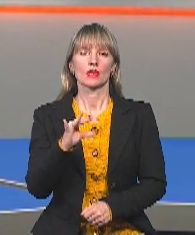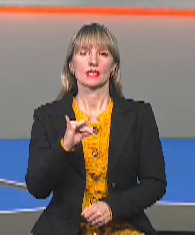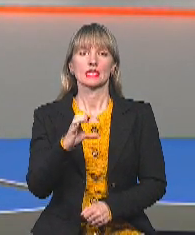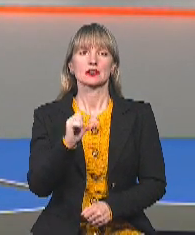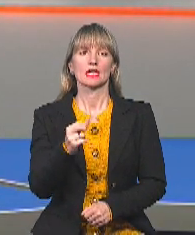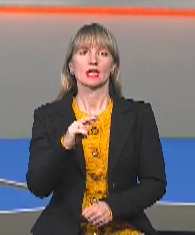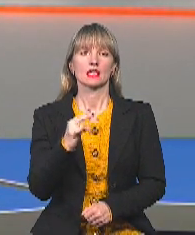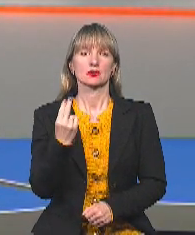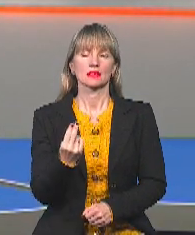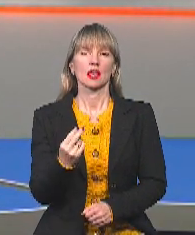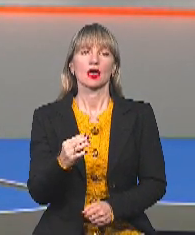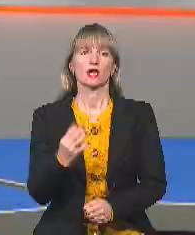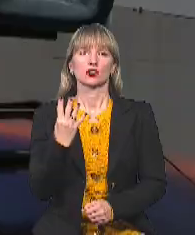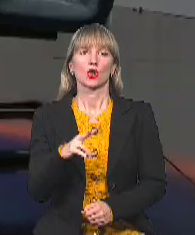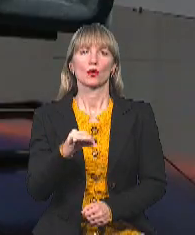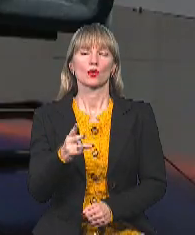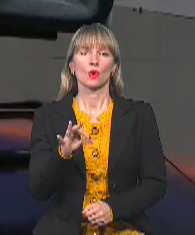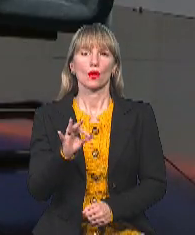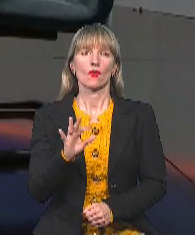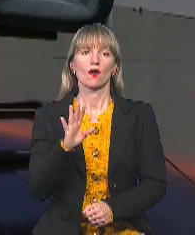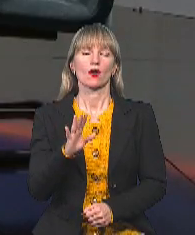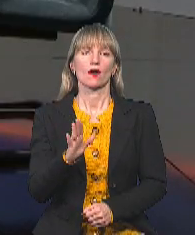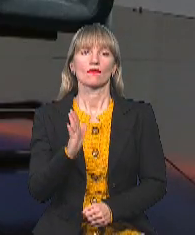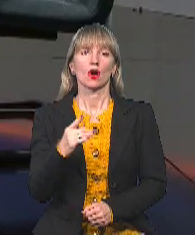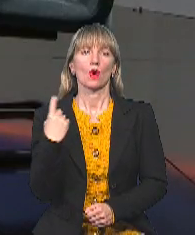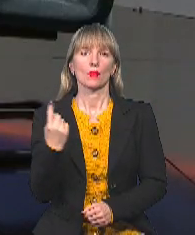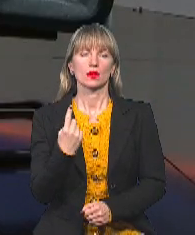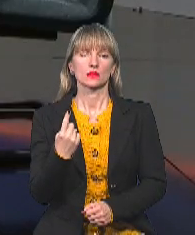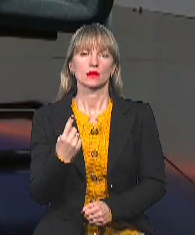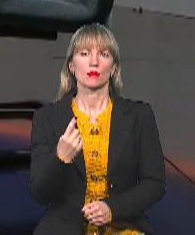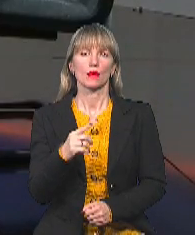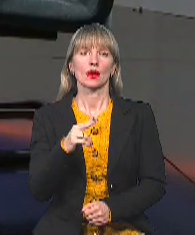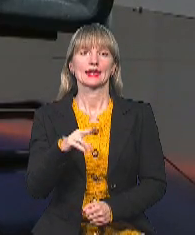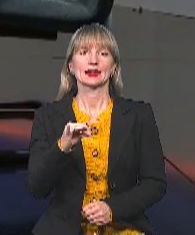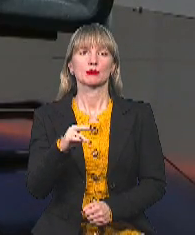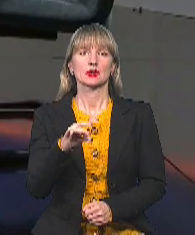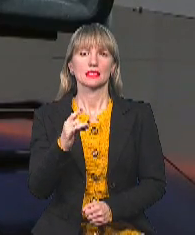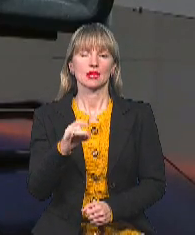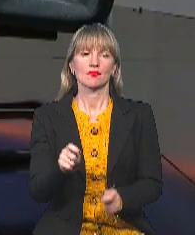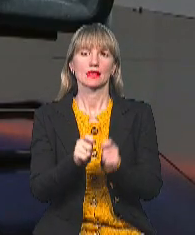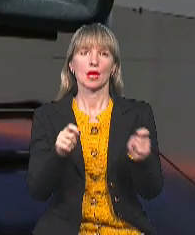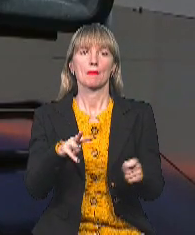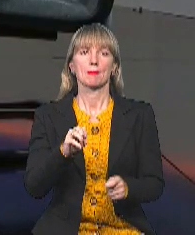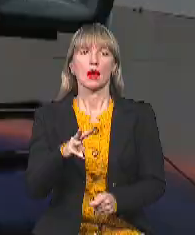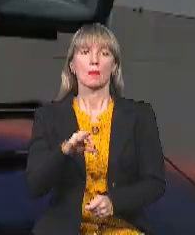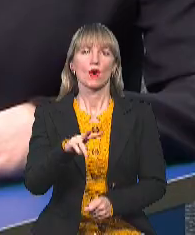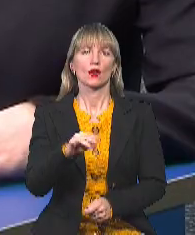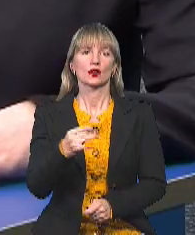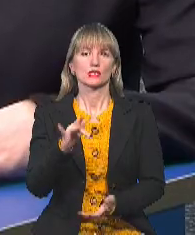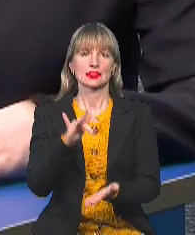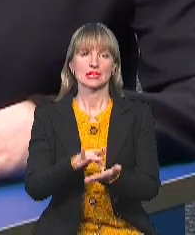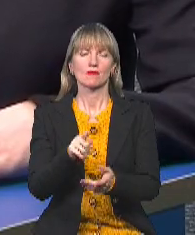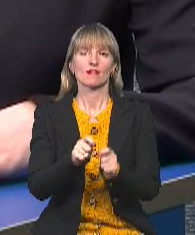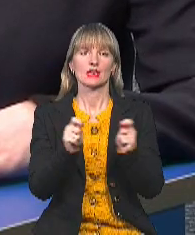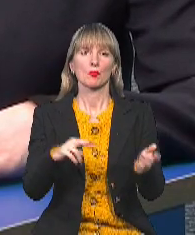власне 4 лютого в онкологічному диспансері обласному відкрився мамологічний центр. І його відкриття планували